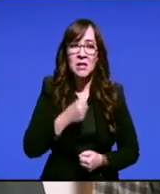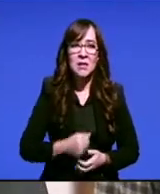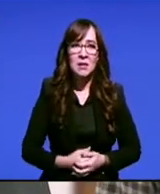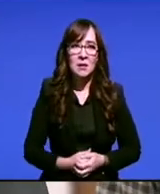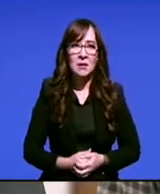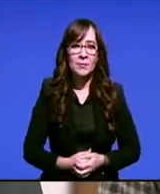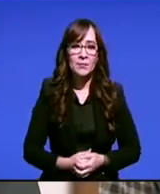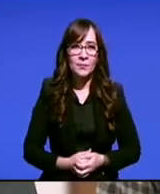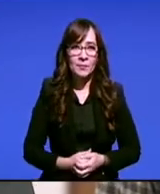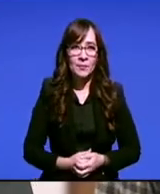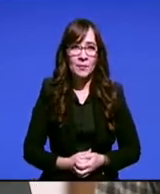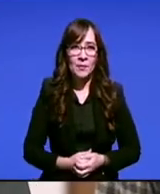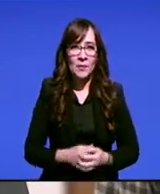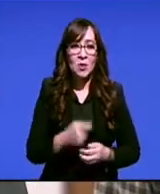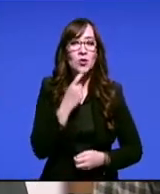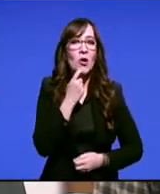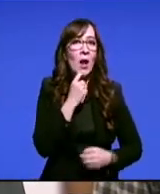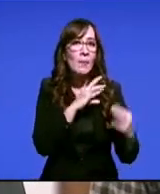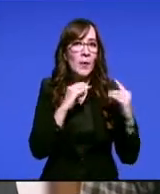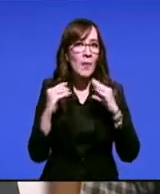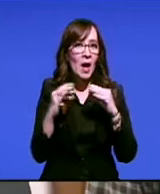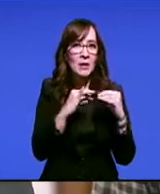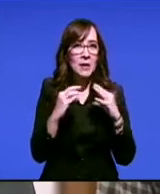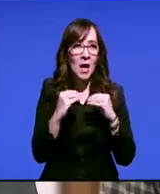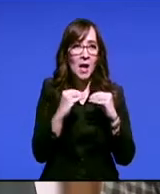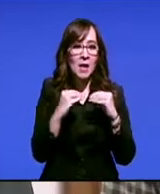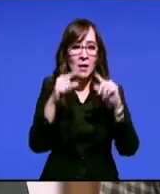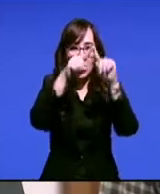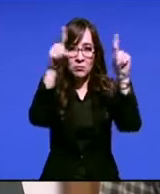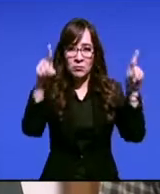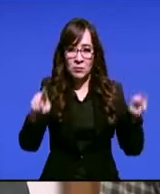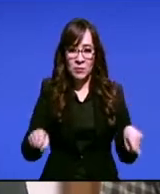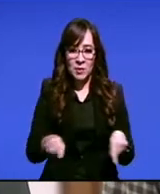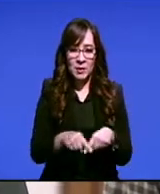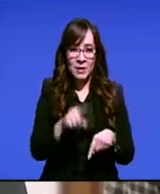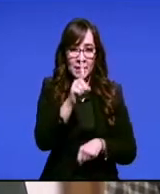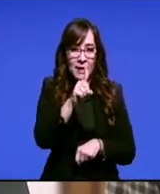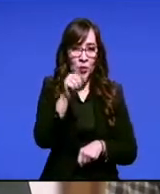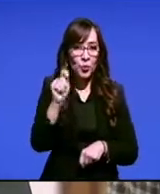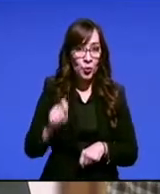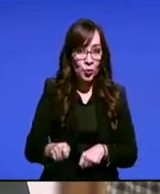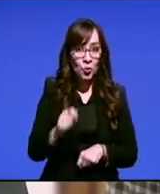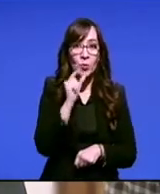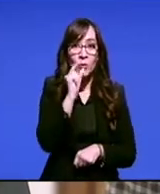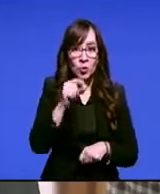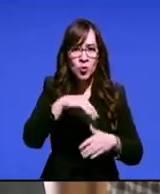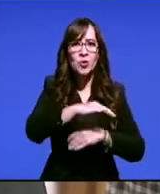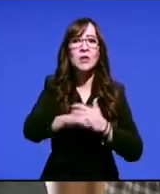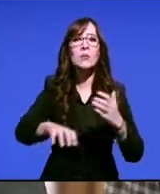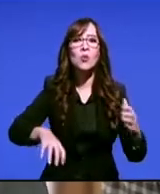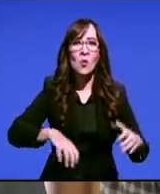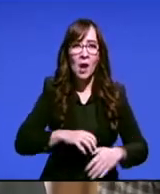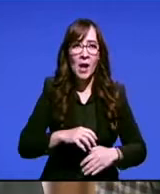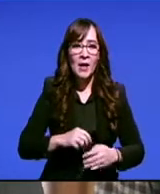Dengan adanya pembahasan draft Omnibus Law, gitu kan, yang terkait beririsan dengan persoalan